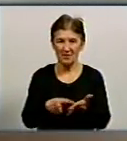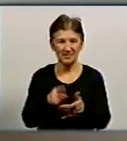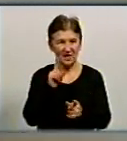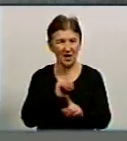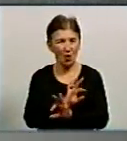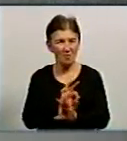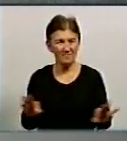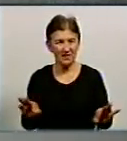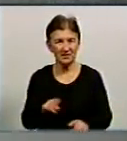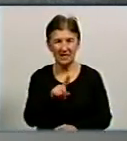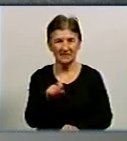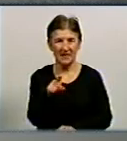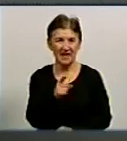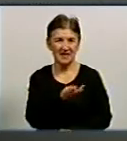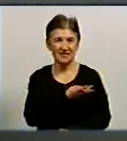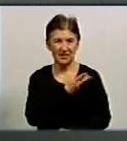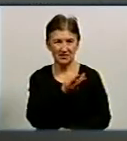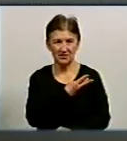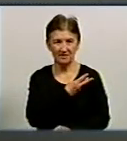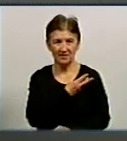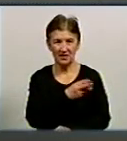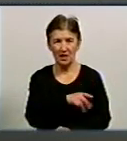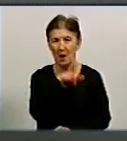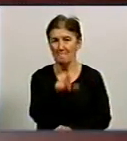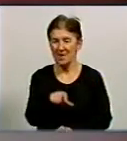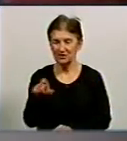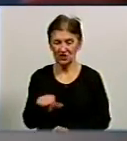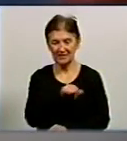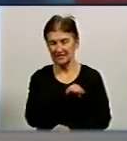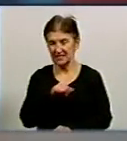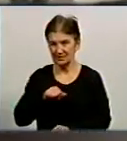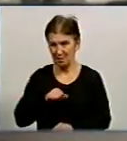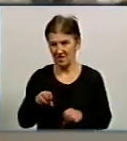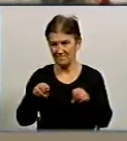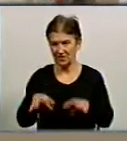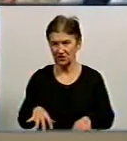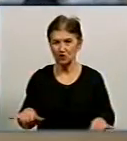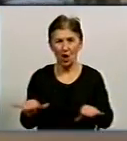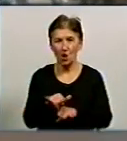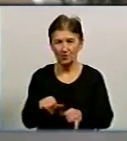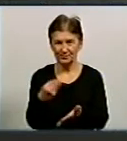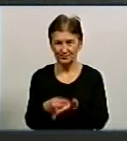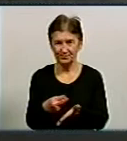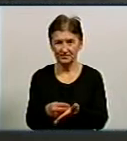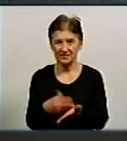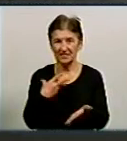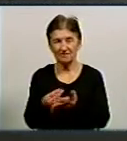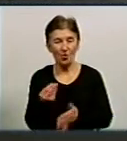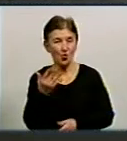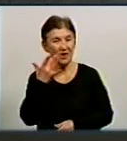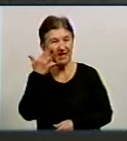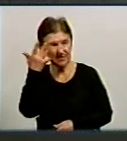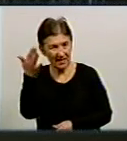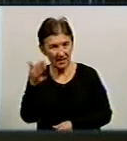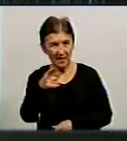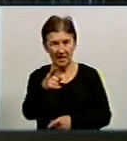Завдяки ініціативі «Громадський проект» мешканці самі вирішують, на що витрачати кошти міста. Пропонуй свою ідею на сайті